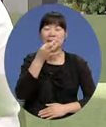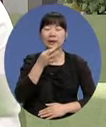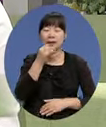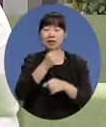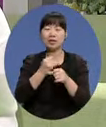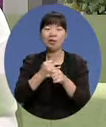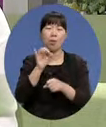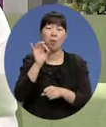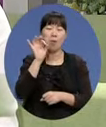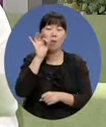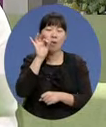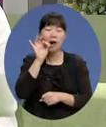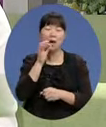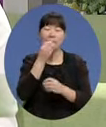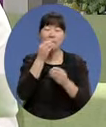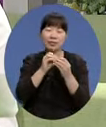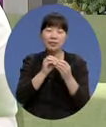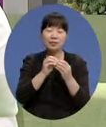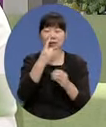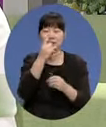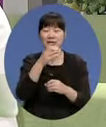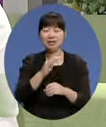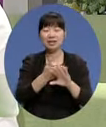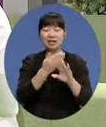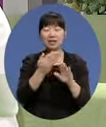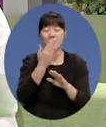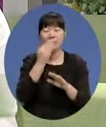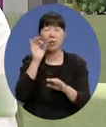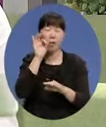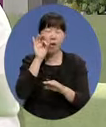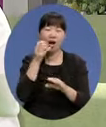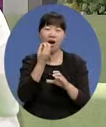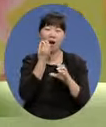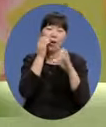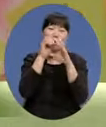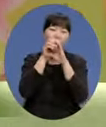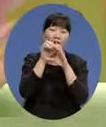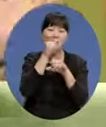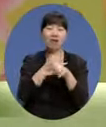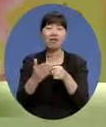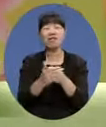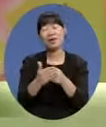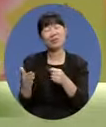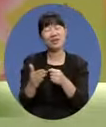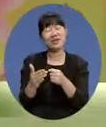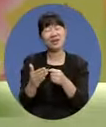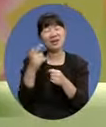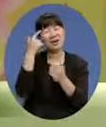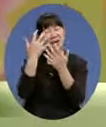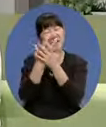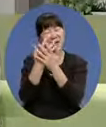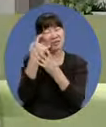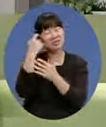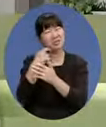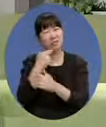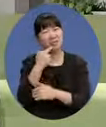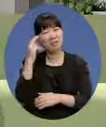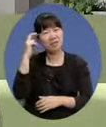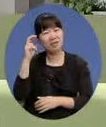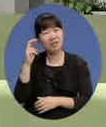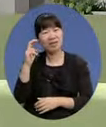키스 멋있긴 하지만 생각해보면 남이 먹던 사탕이 입에 들어오는 건데 그게 낭만적이지 않을 수도 완전히 있고. 완전히 환상이 깨셨네요. 그래서 그런